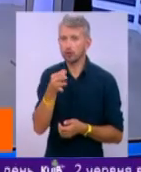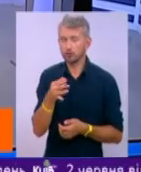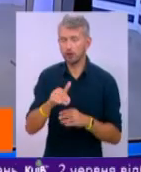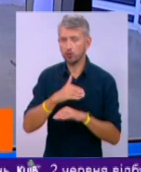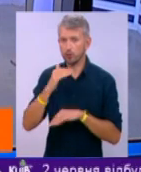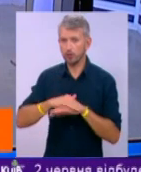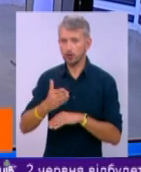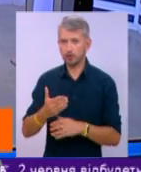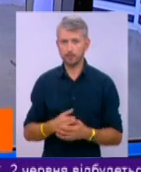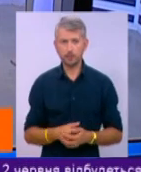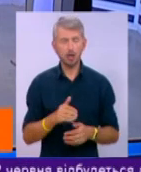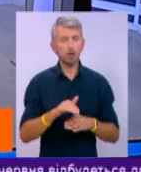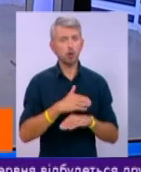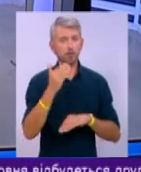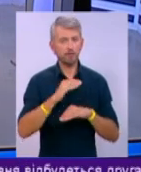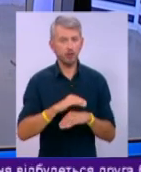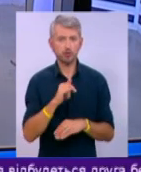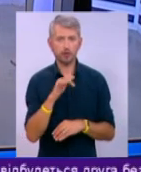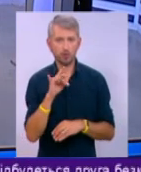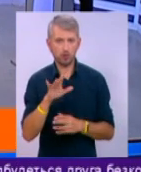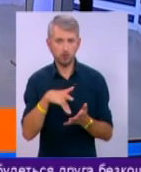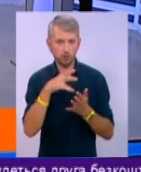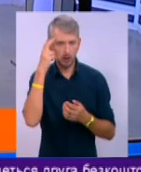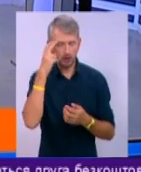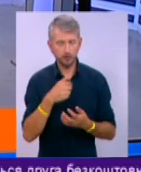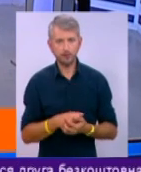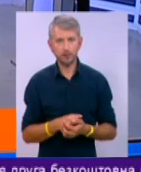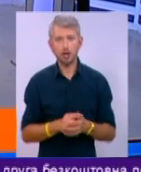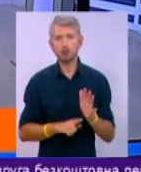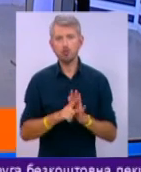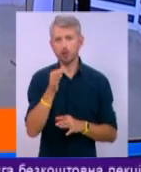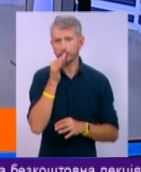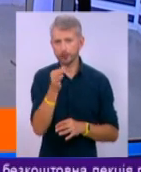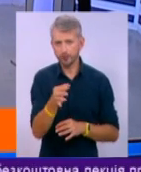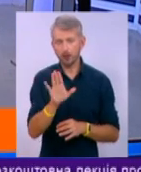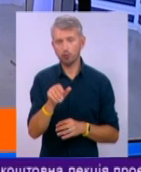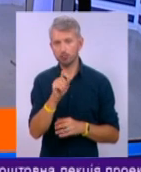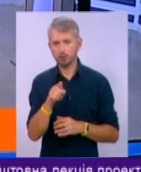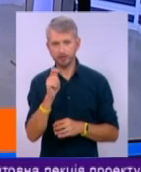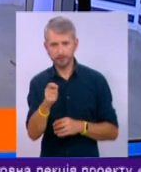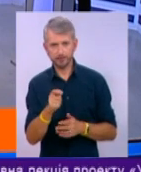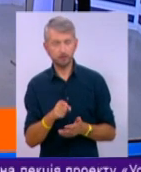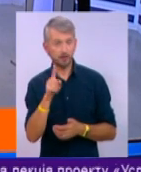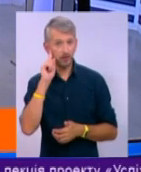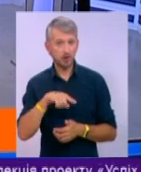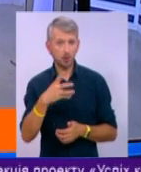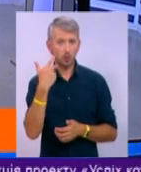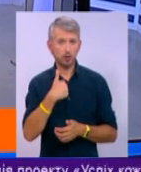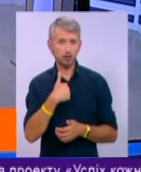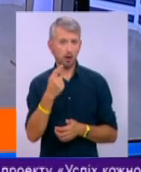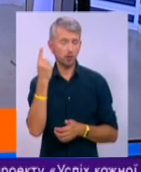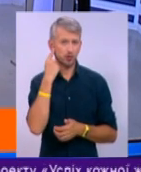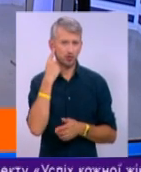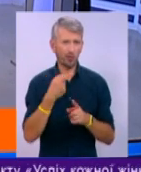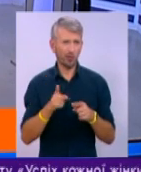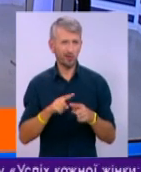вам. Добрий вечір, Ігор Степанович, Київ. Спочатку репліка і запитання. Ви знаєте, коли я чую